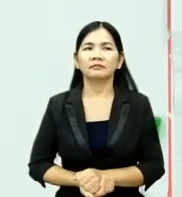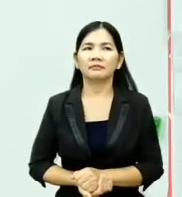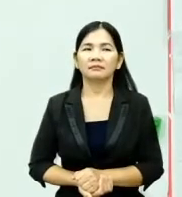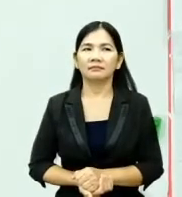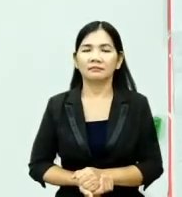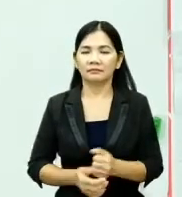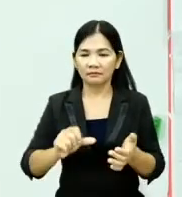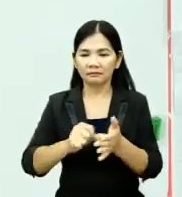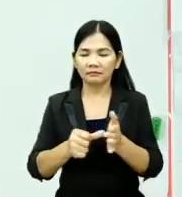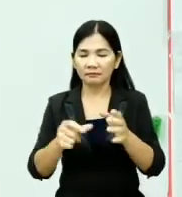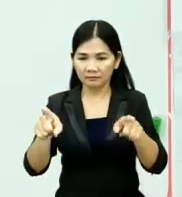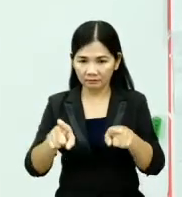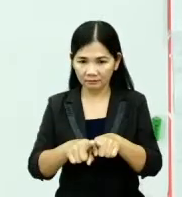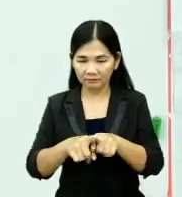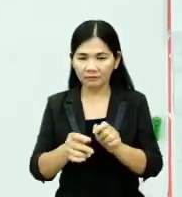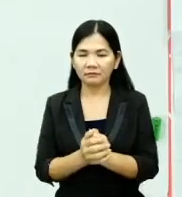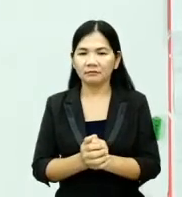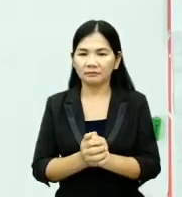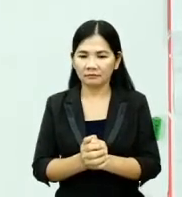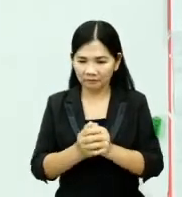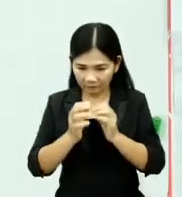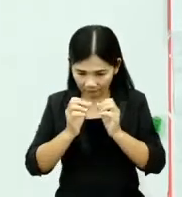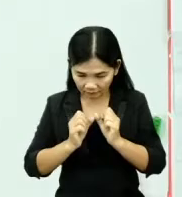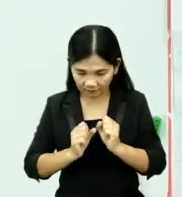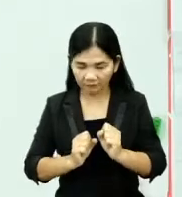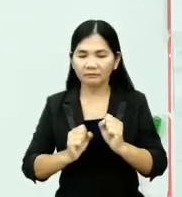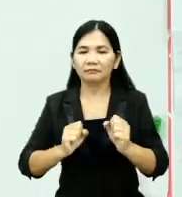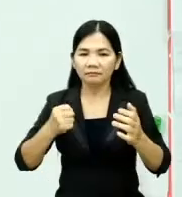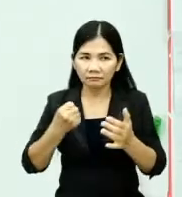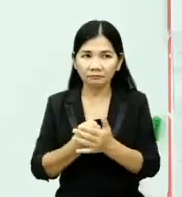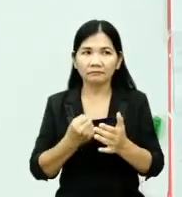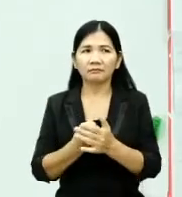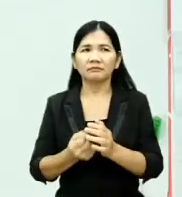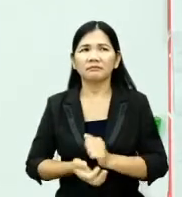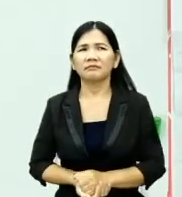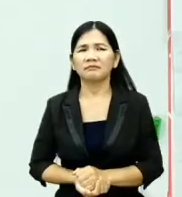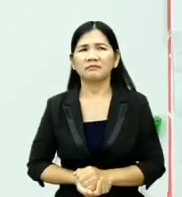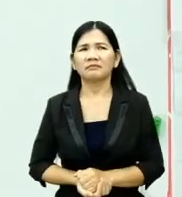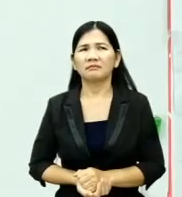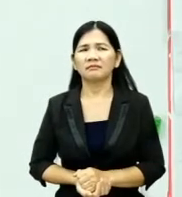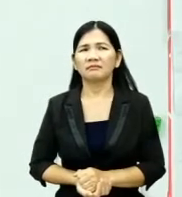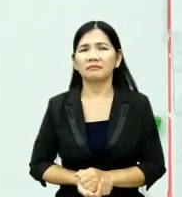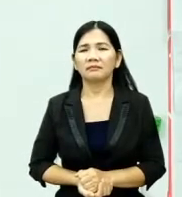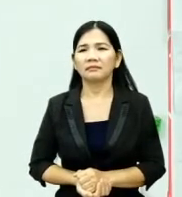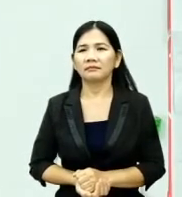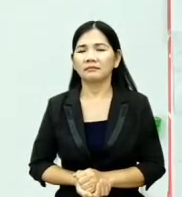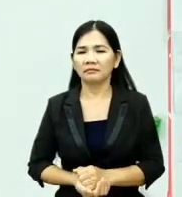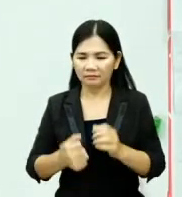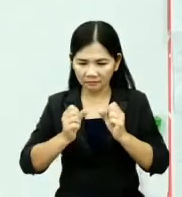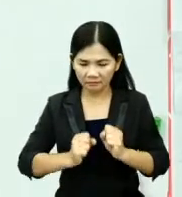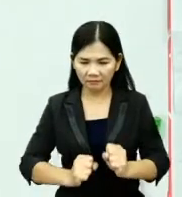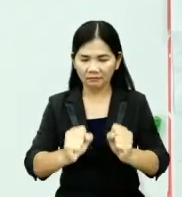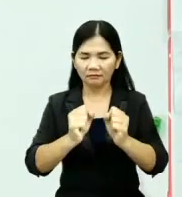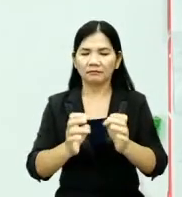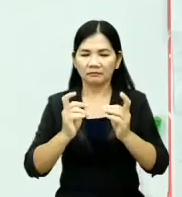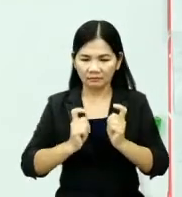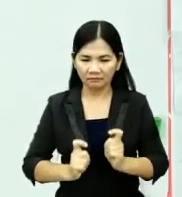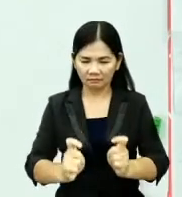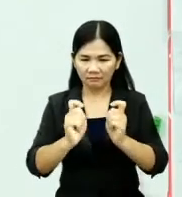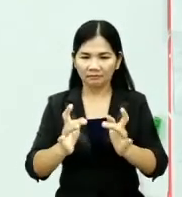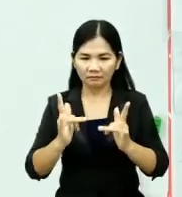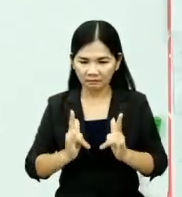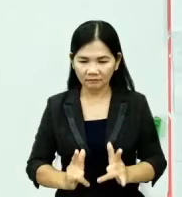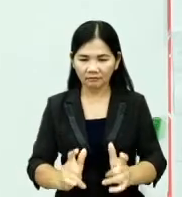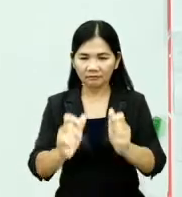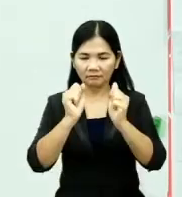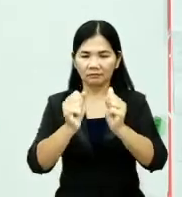bịa này đôi nâng bịa chia diếm chà chia diếm khất khom prang